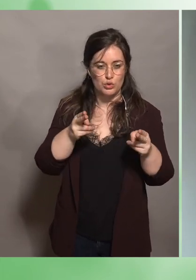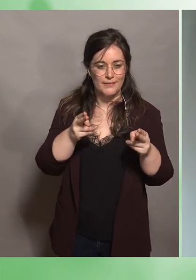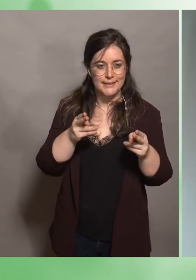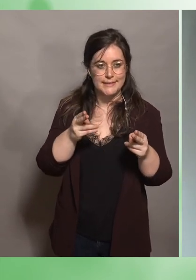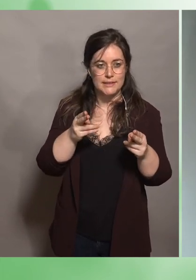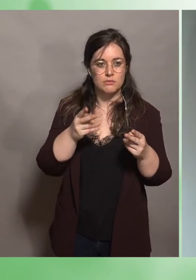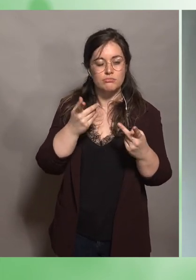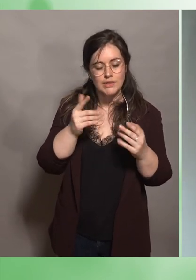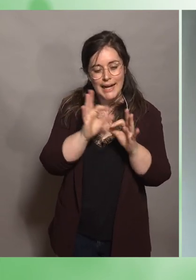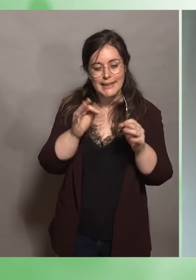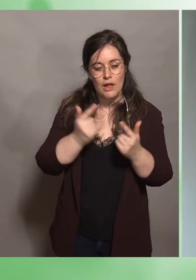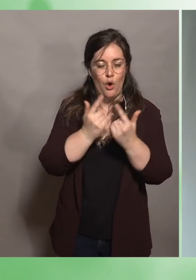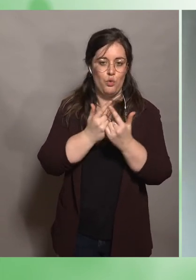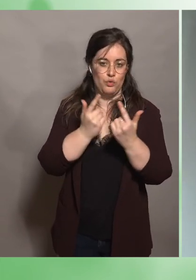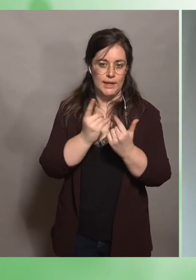Wir haben dann